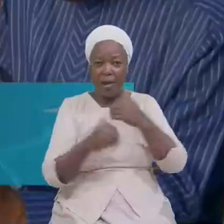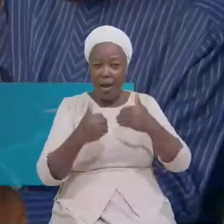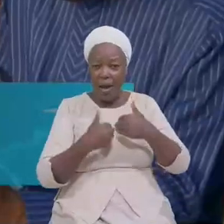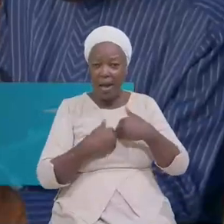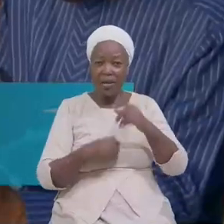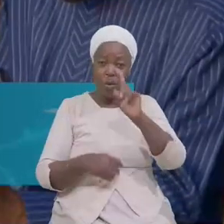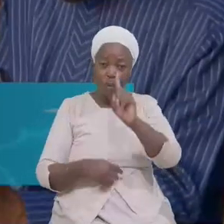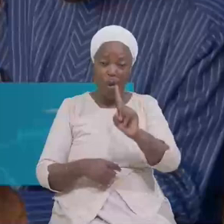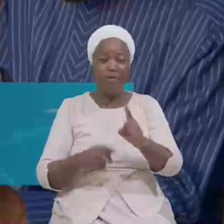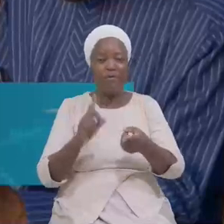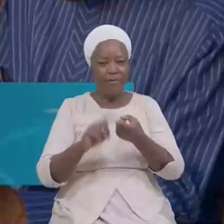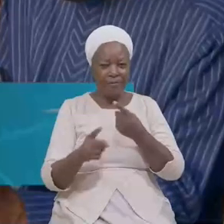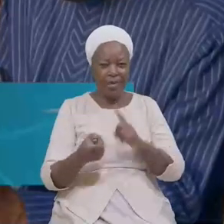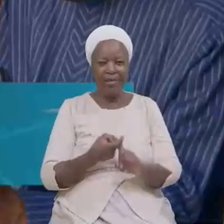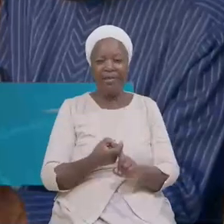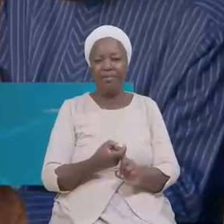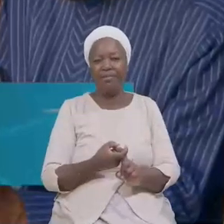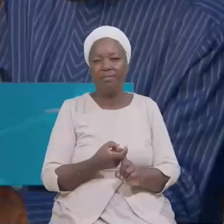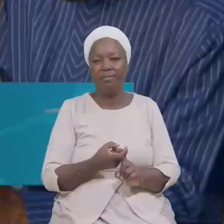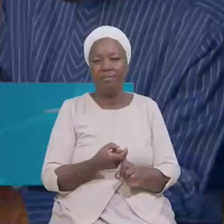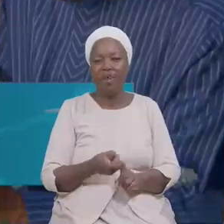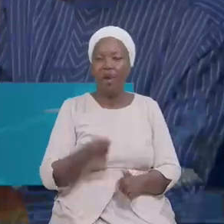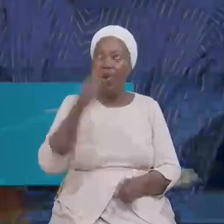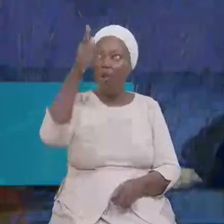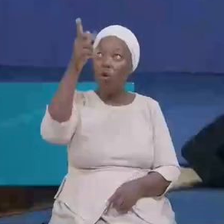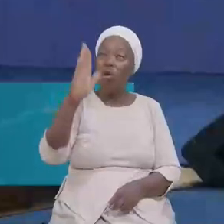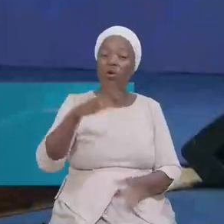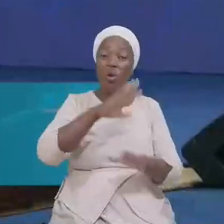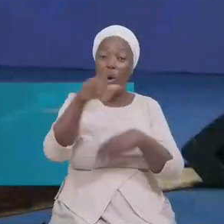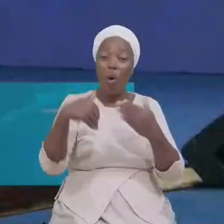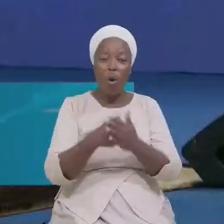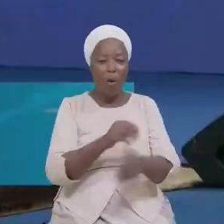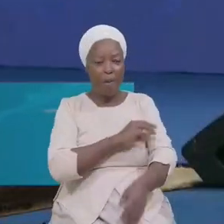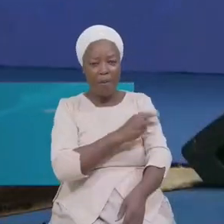Abraham avait un seul ami, le Dieu Tout-Puissant.